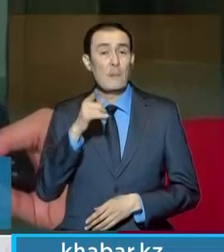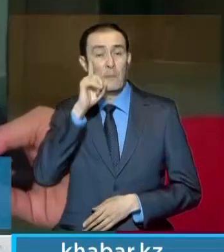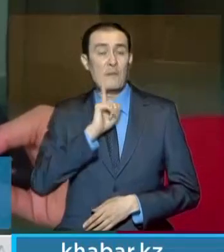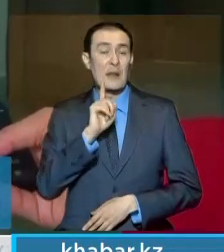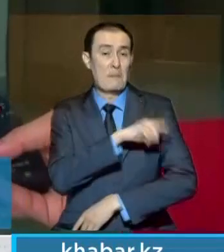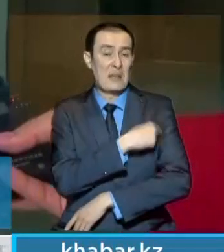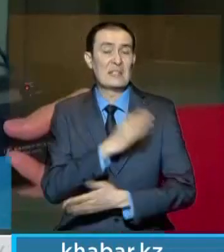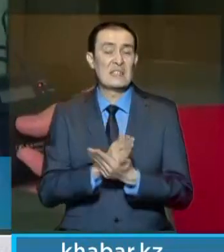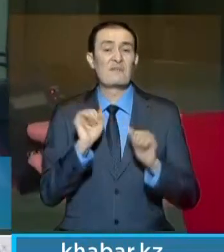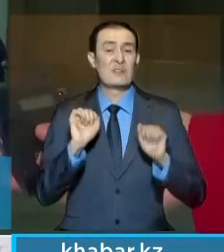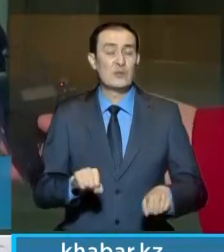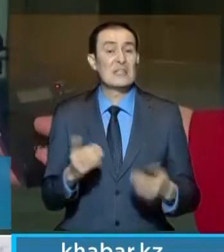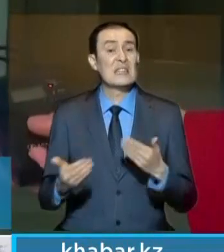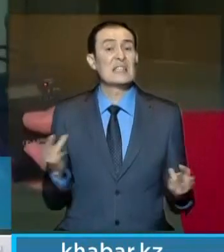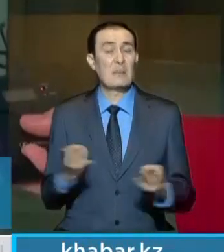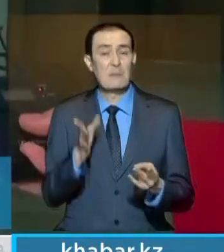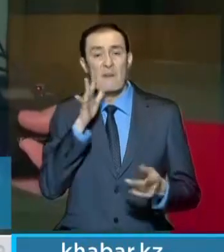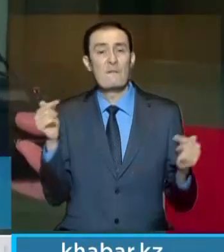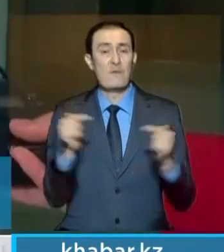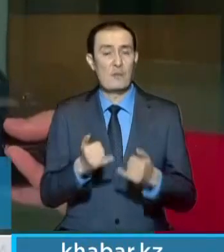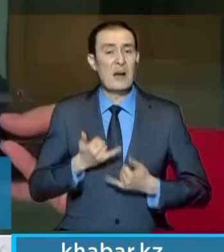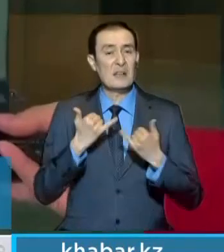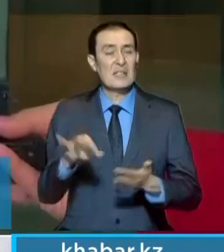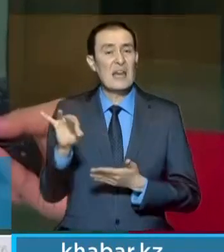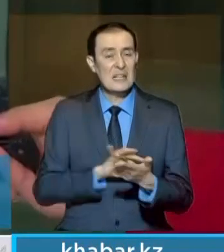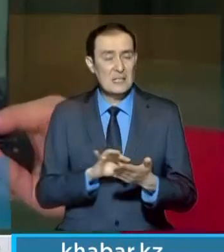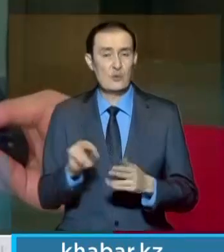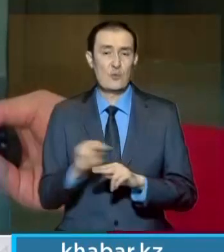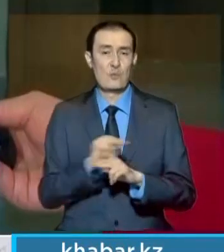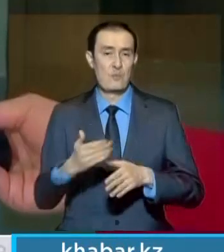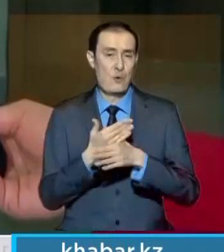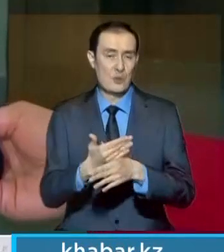больнице есть возможность при необходимости своевременно оказать экстренную и профессиональную помощь.